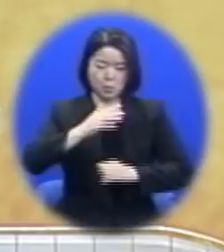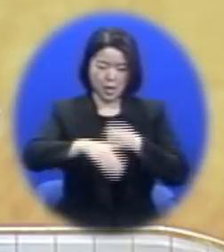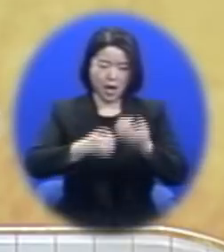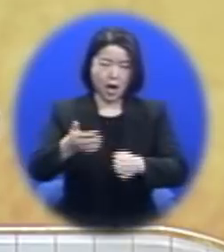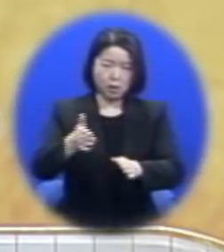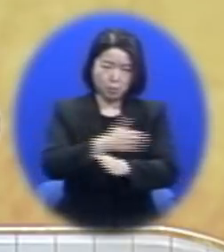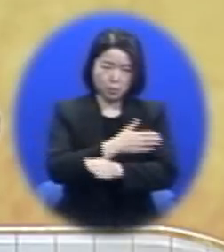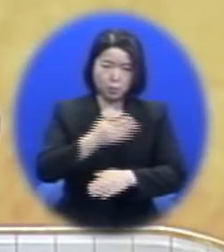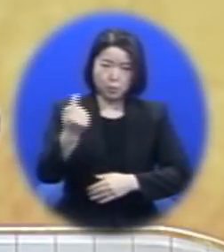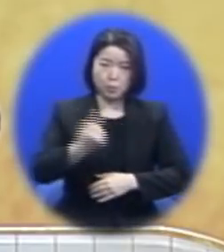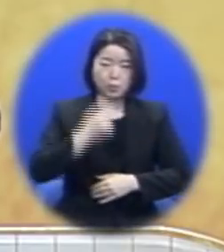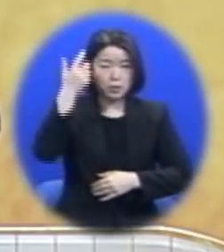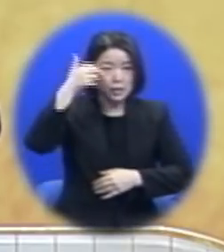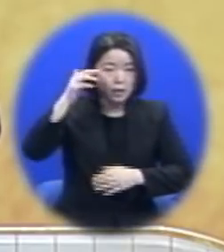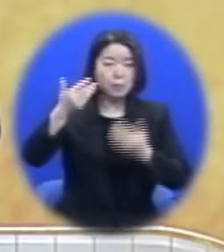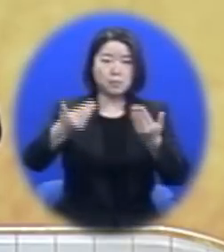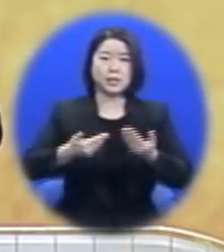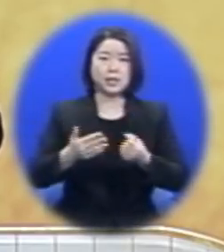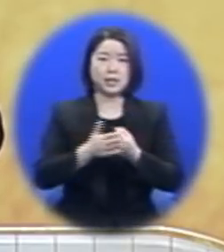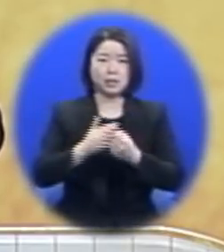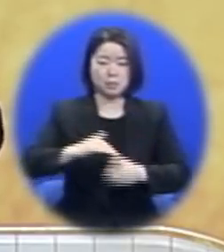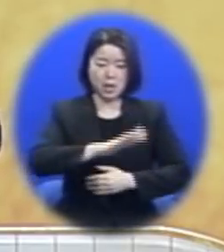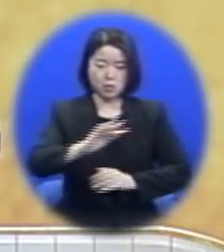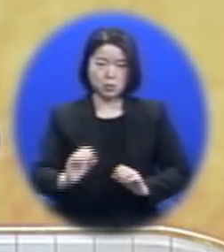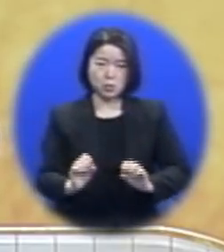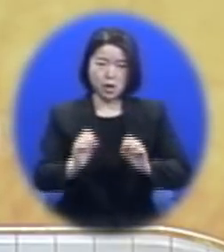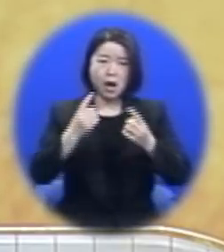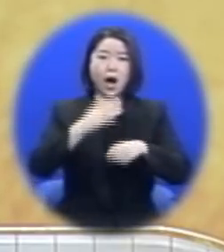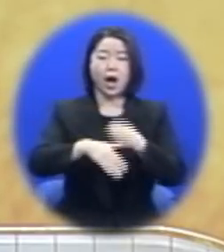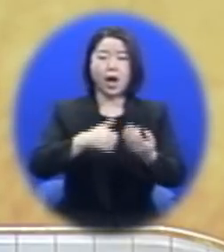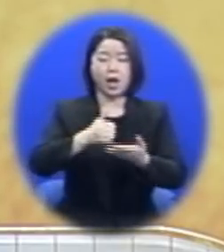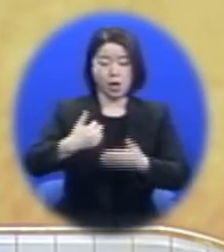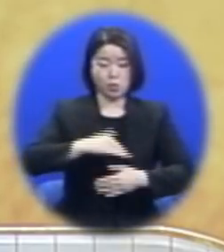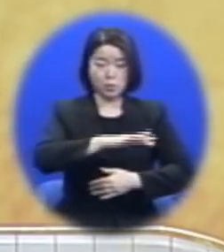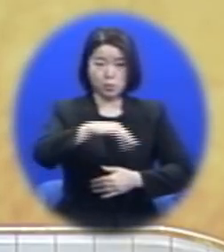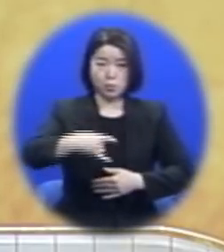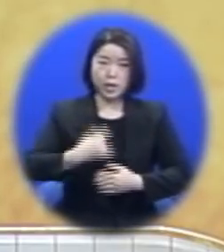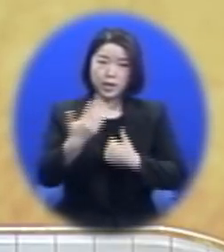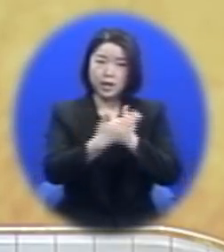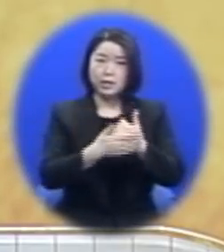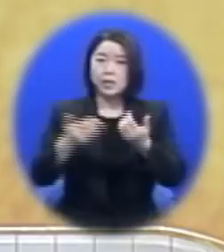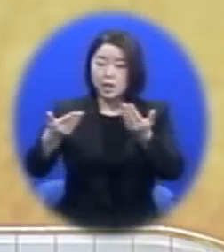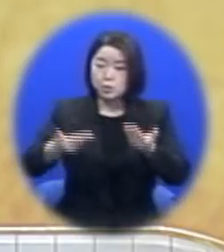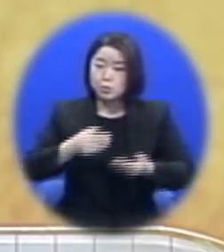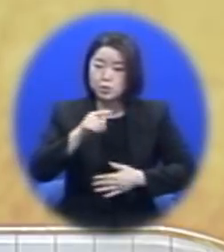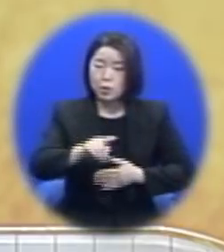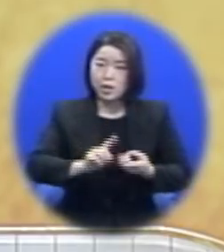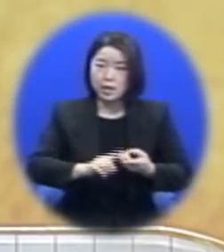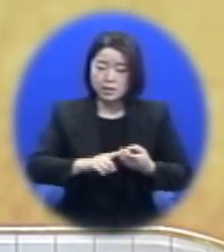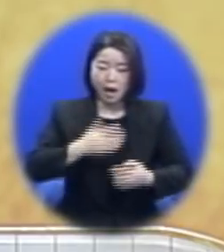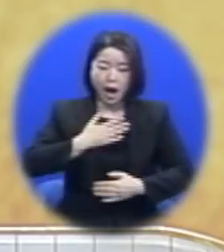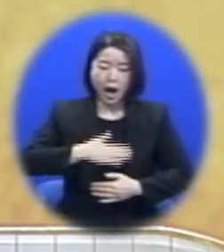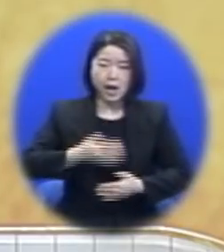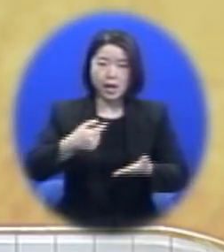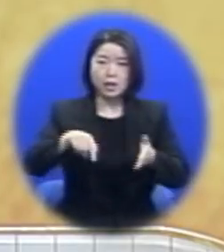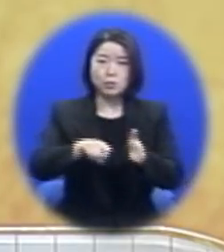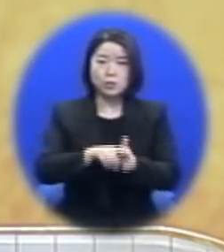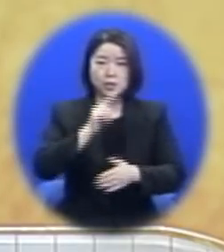온 영을 받았으니 이는 우리로 하여금 하나님께서 우리에게 은혜로 주신 것들을 알게 하려